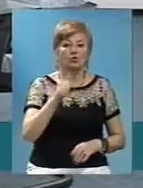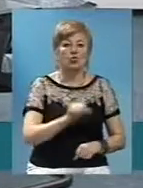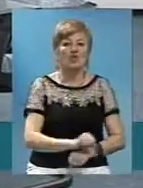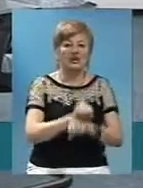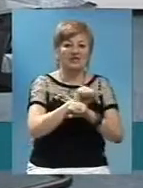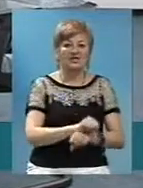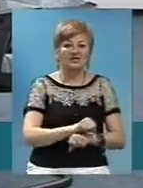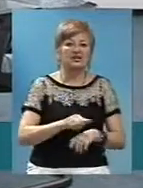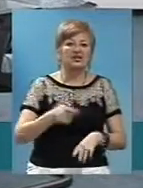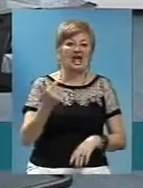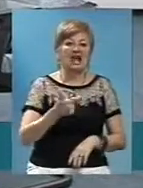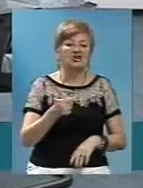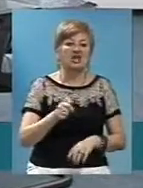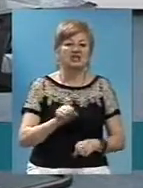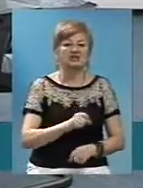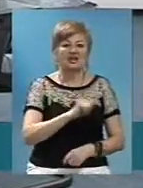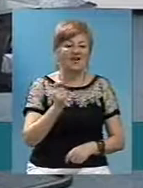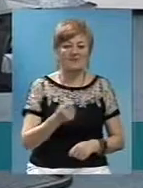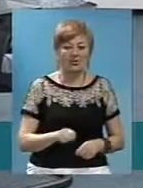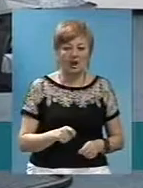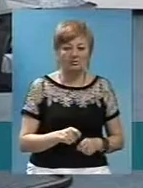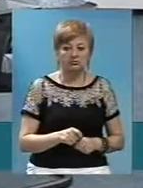громадянської війни. Насправді це зовсім не так.